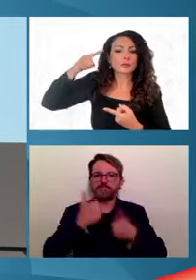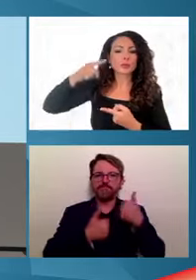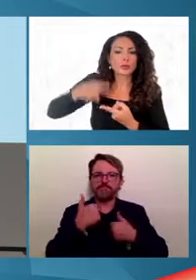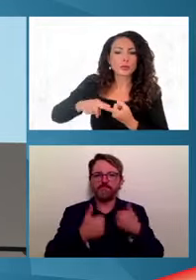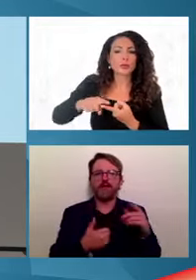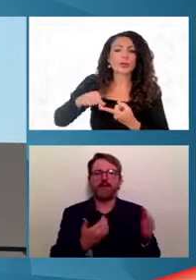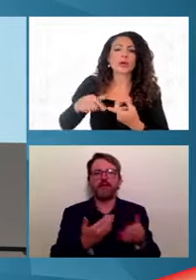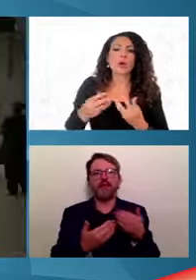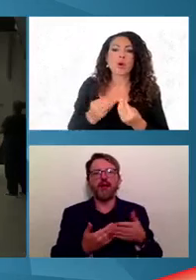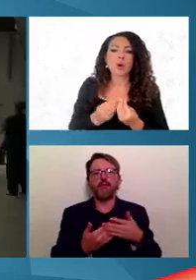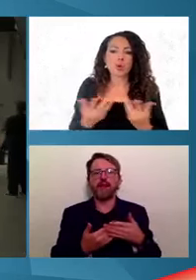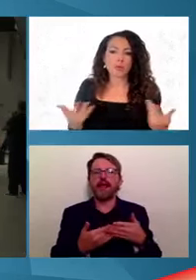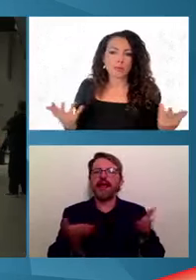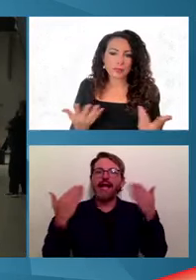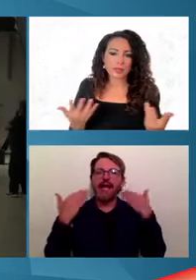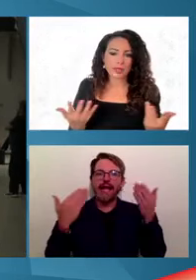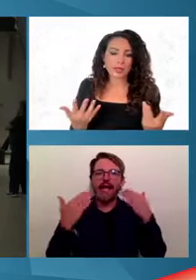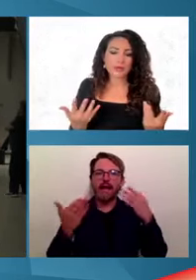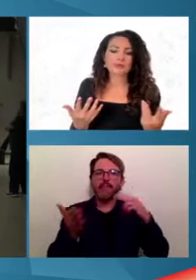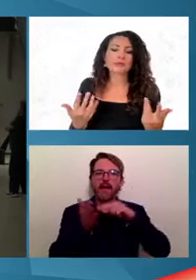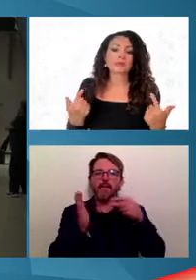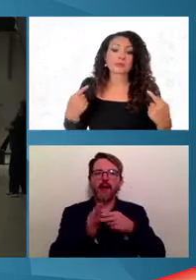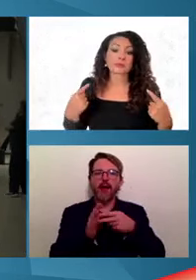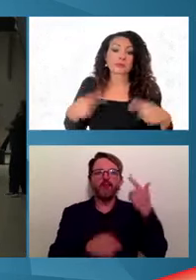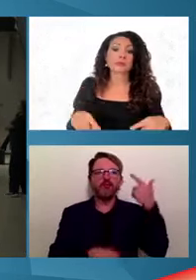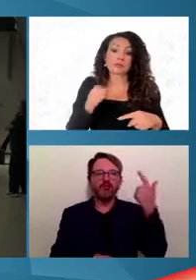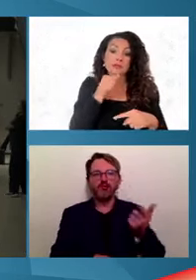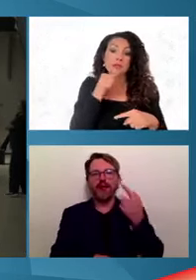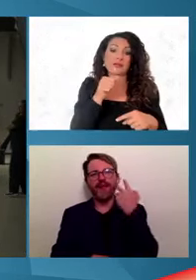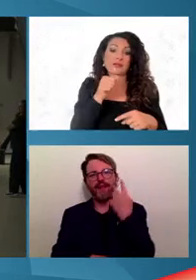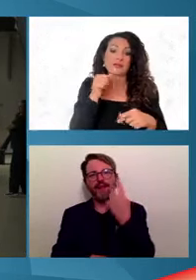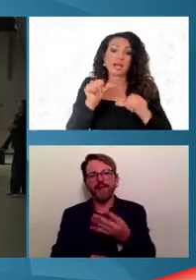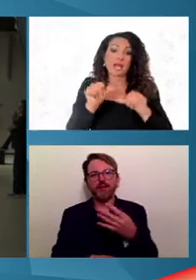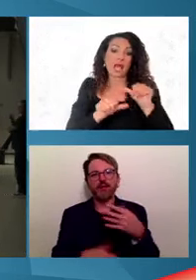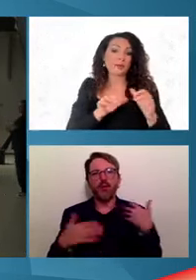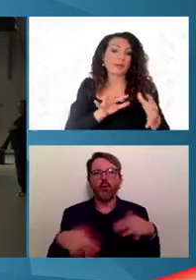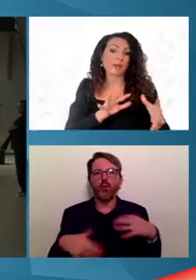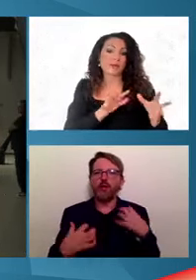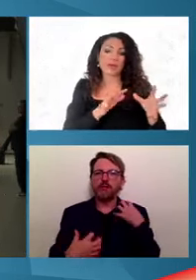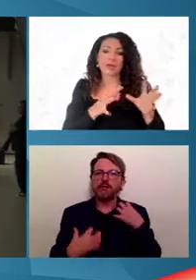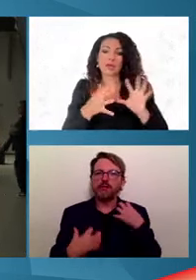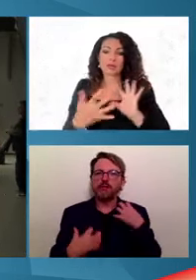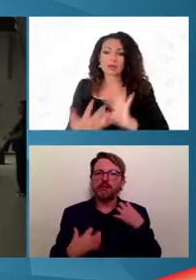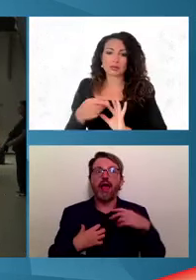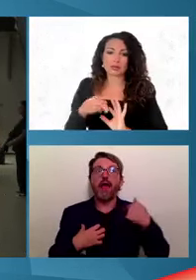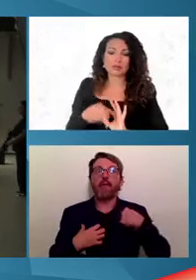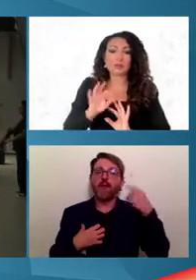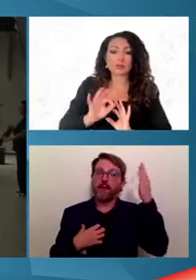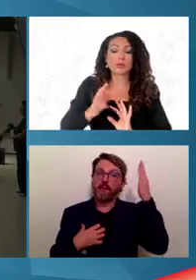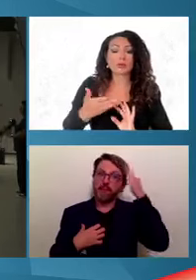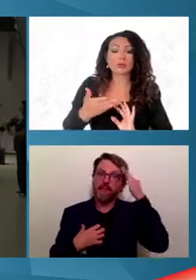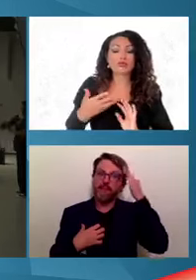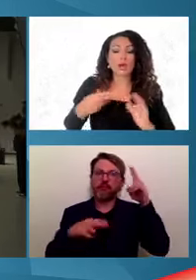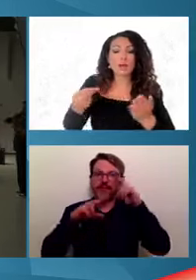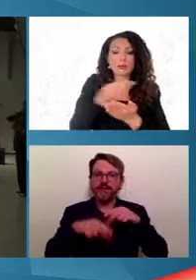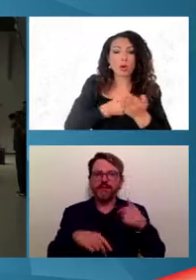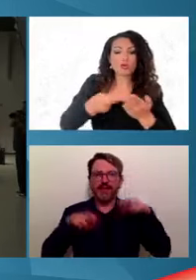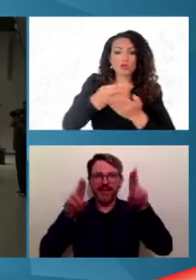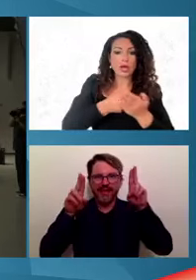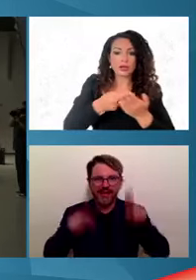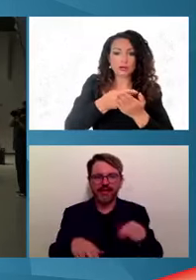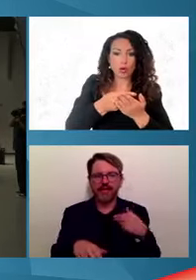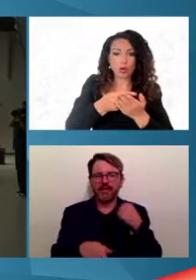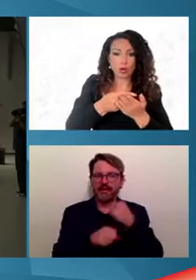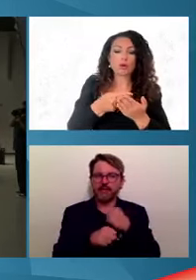ist ehrgeizig, aber ist es auch bewusst, weil wir sagen, wenn wir das richtig anstellen, dann haben wir am Ende sogar Standort-